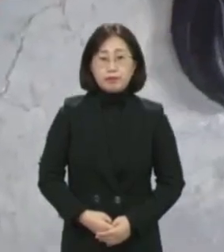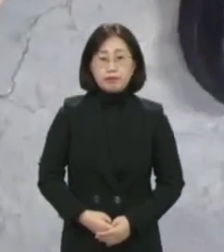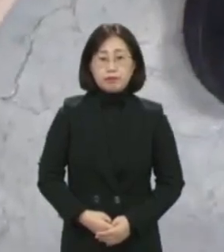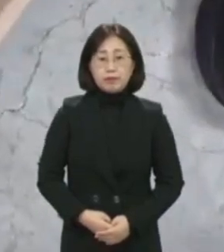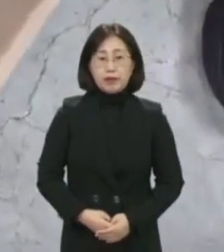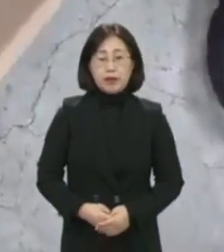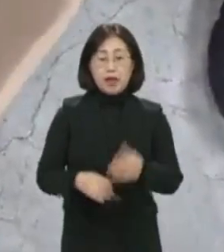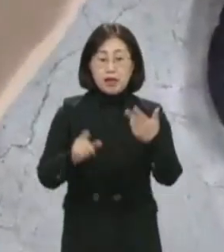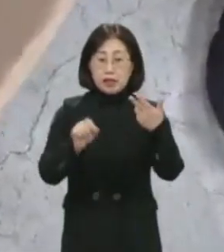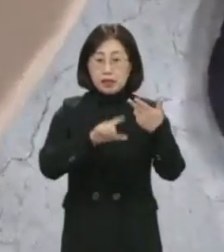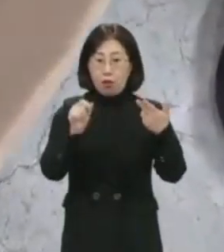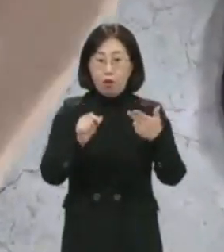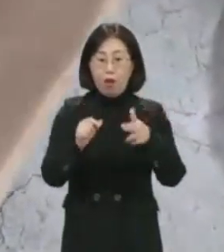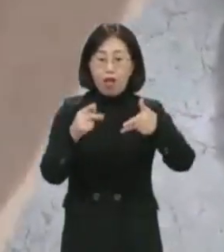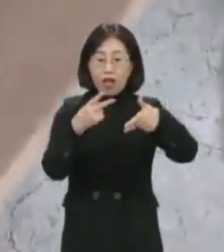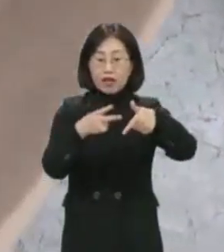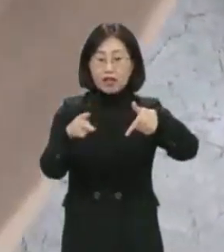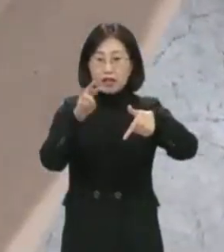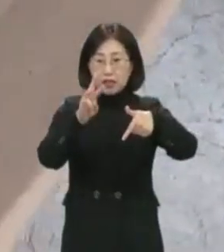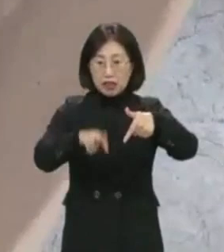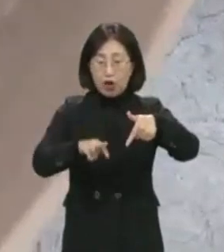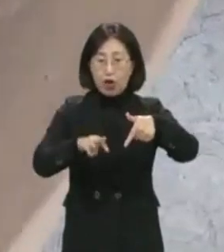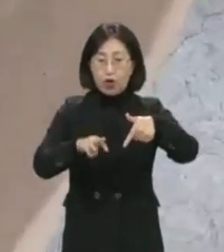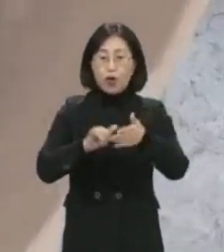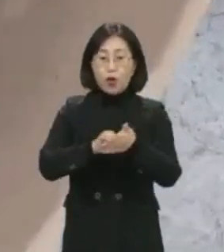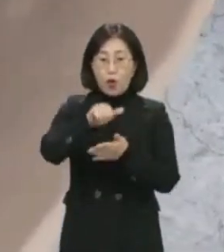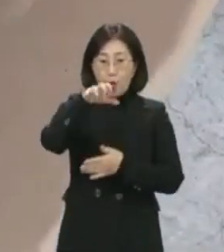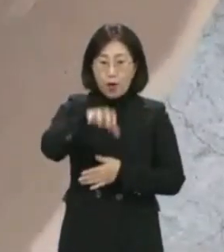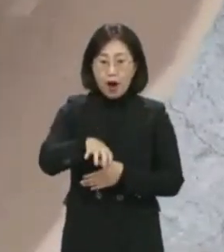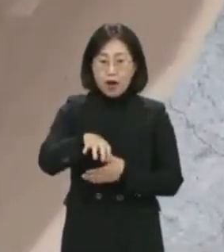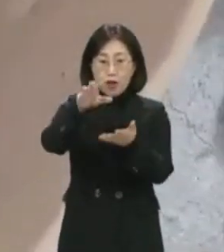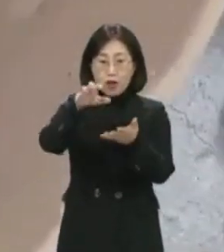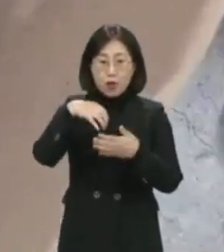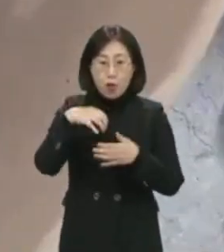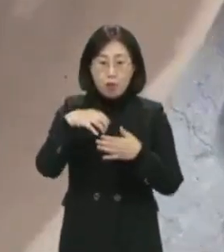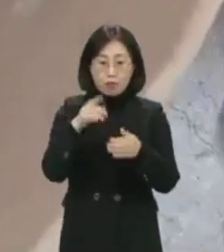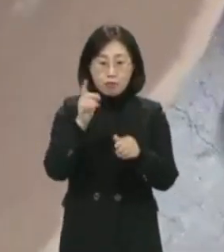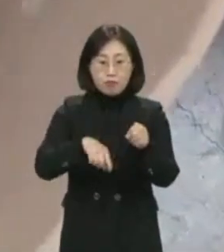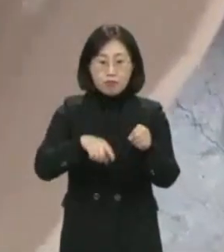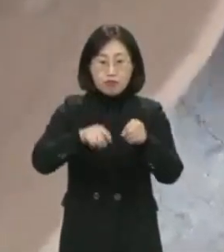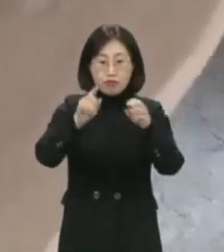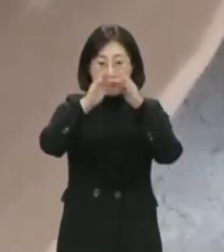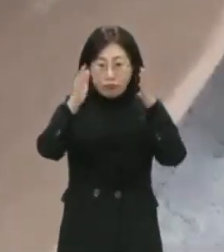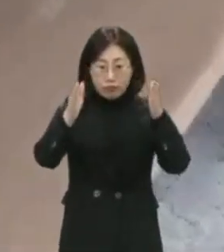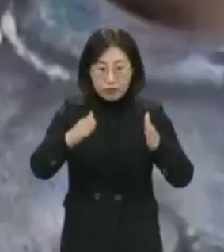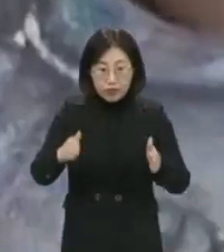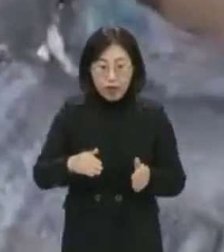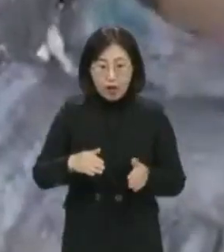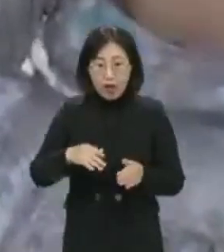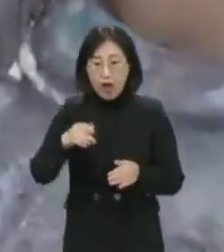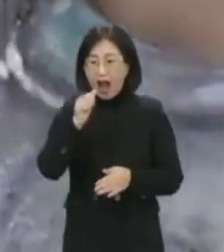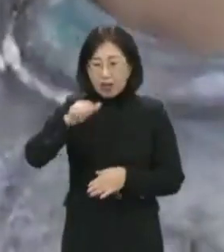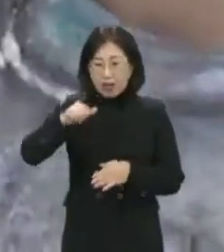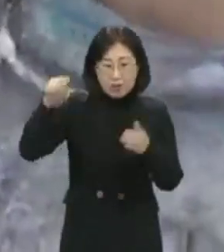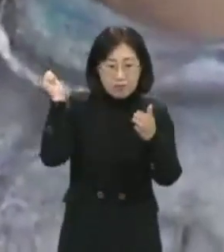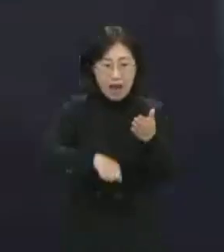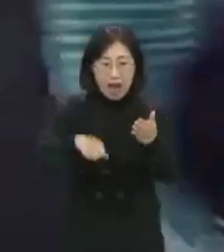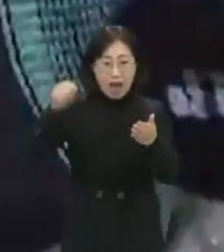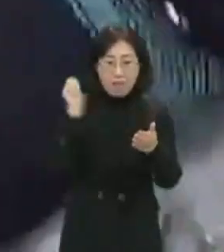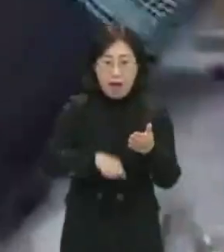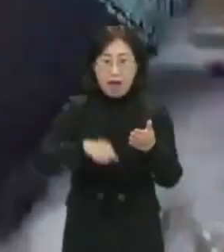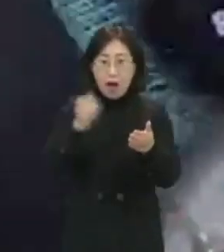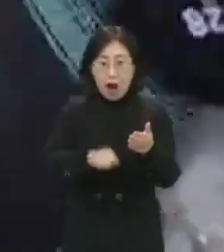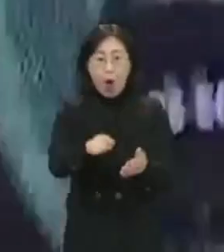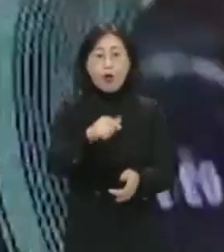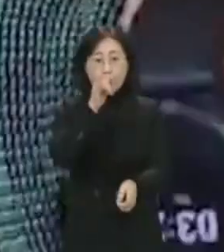지난 7월 인천공항에 특송화물로 들어온 한 불상. 불상을 여러 차례 망치로 때려 깨뜨리자 있다. 있는 것